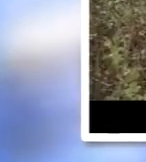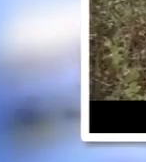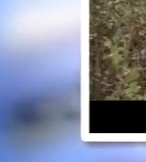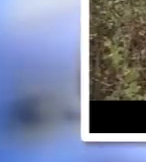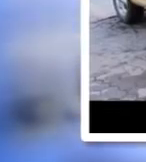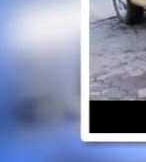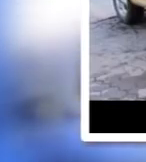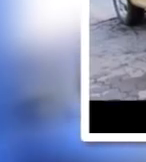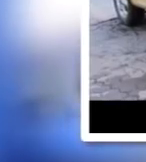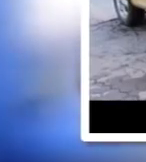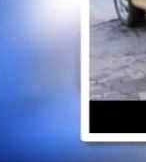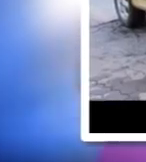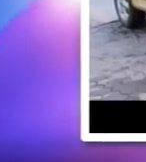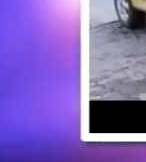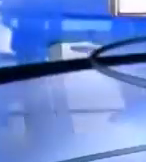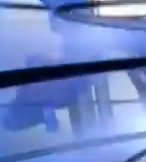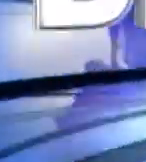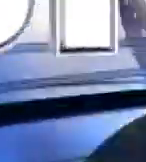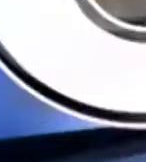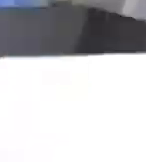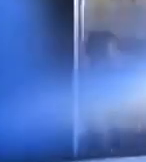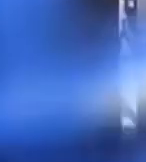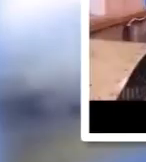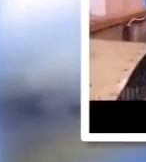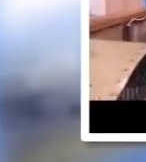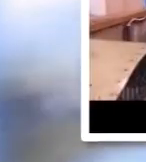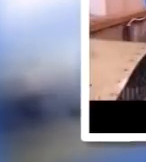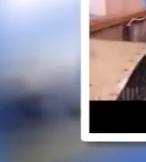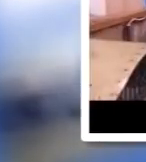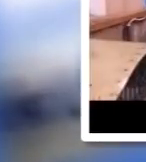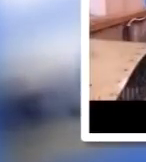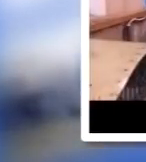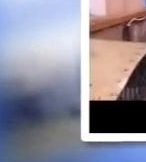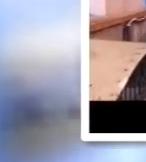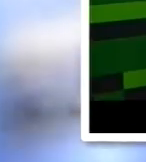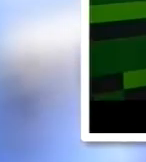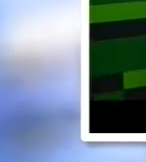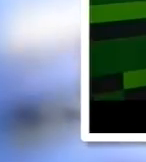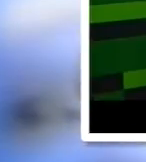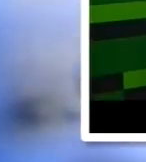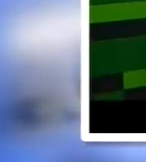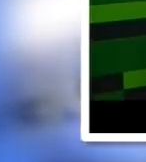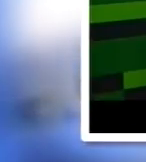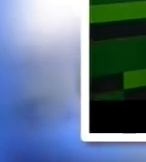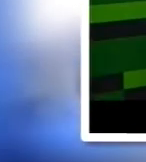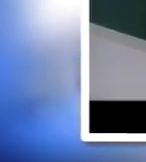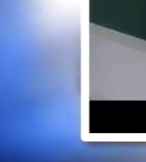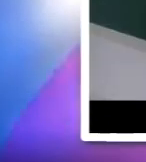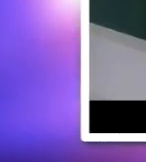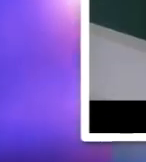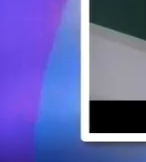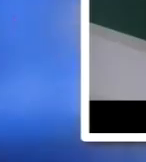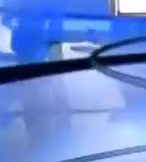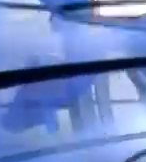15 годин трапляється автопригода з потерпілими. У жовтні українці купили валюти більше, ніж продали, майже на 2,5